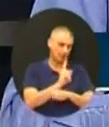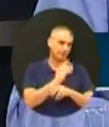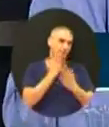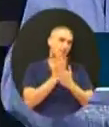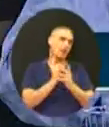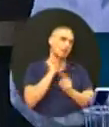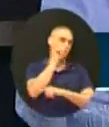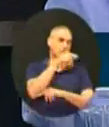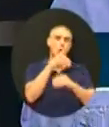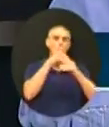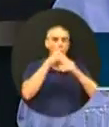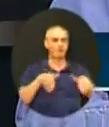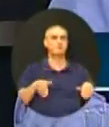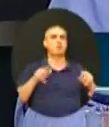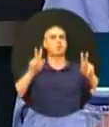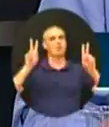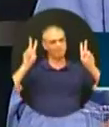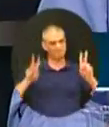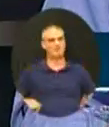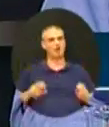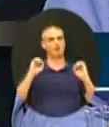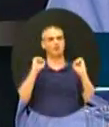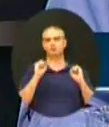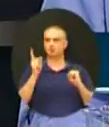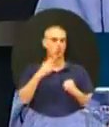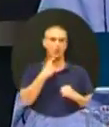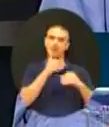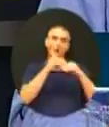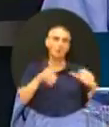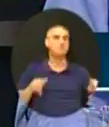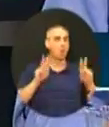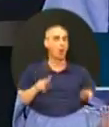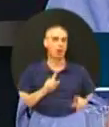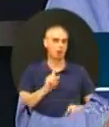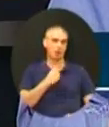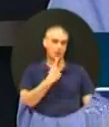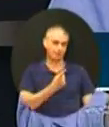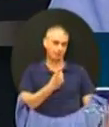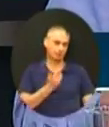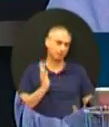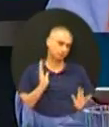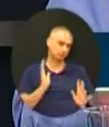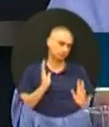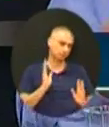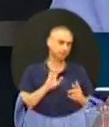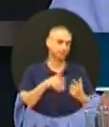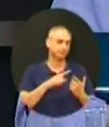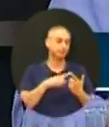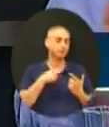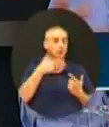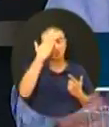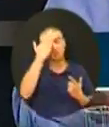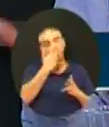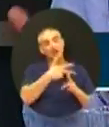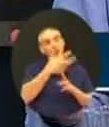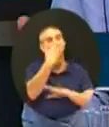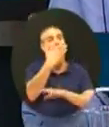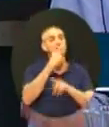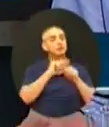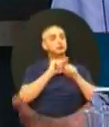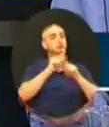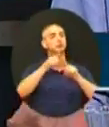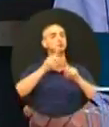בדרך לגבול זה משהו קצת יותר מוצק. אז א' היא לא אומרת גבולות, זה אחד. שתיים, חמאס אומרת, אנחנו נכיר אך ורק במדינה מהסוג